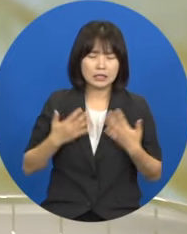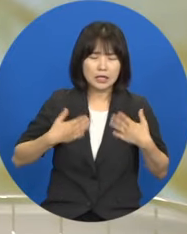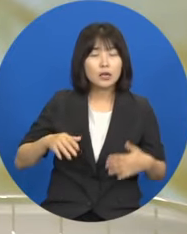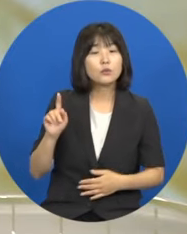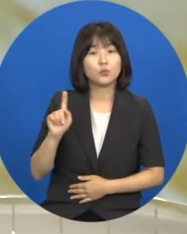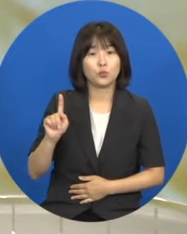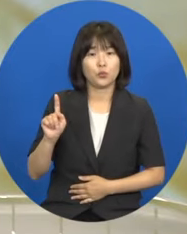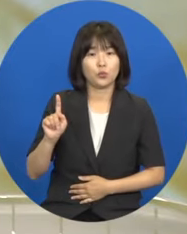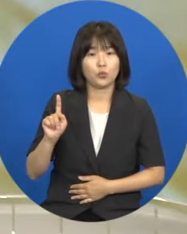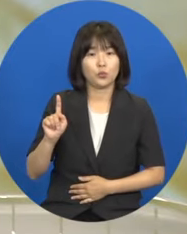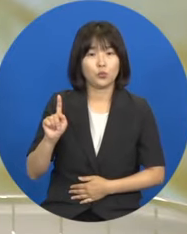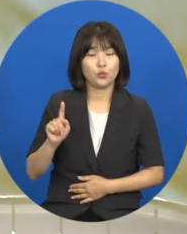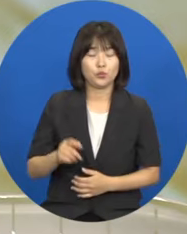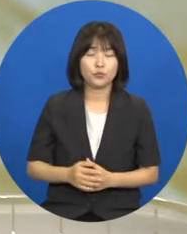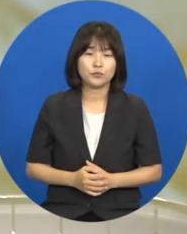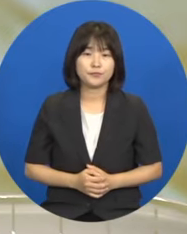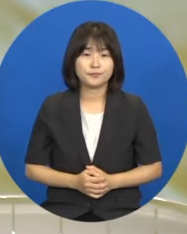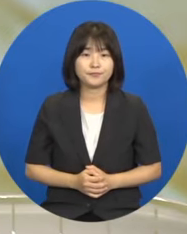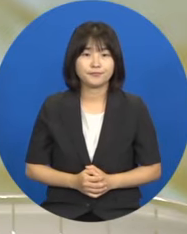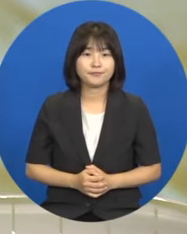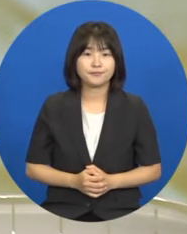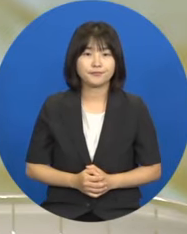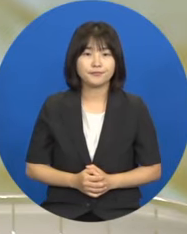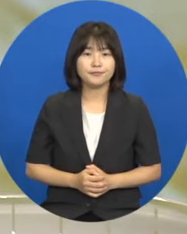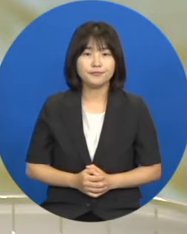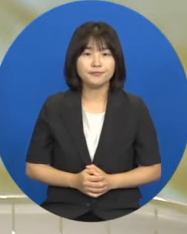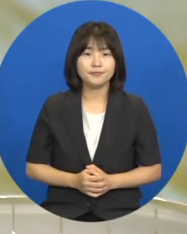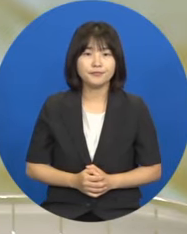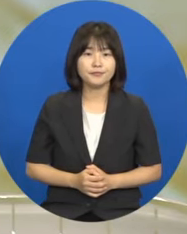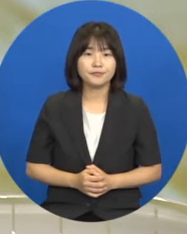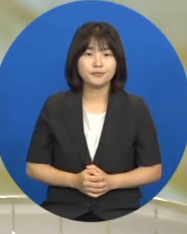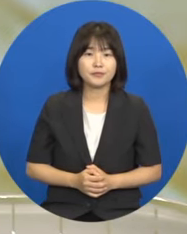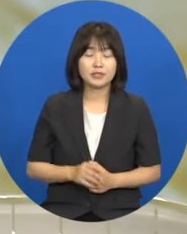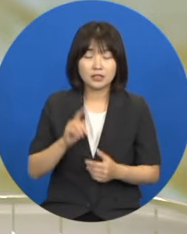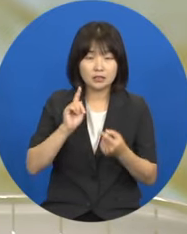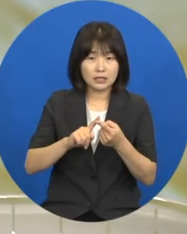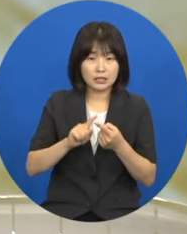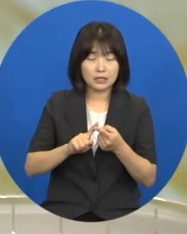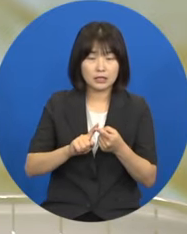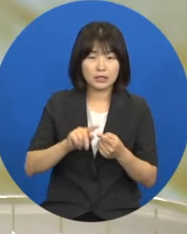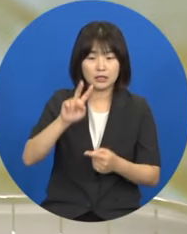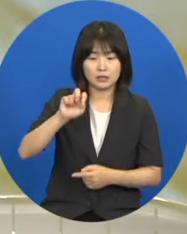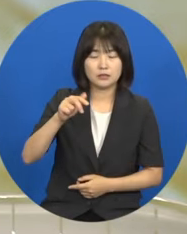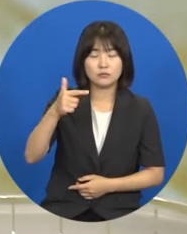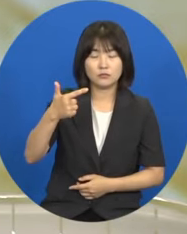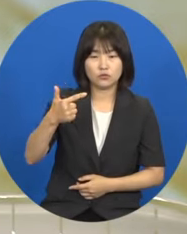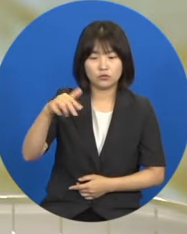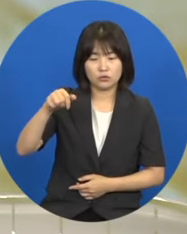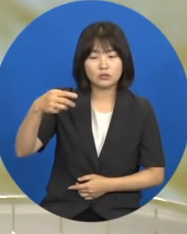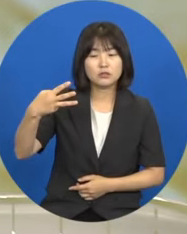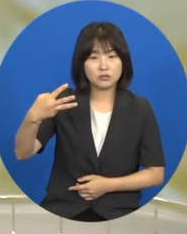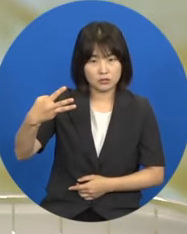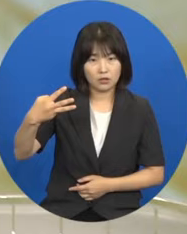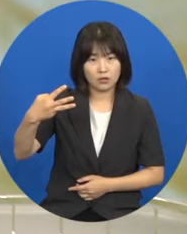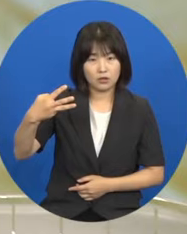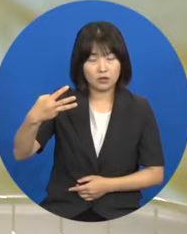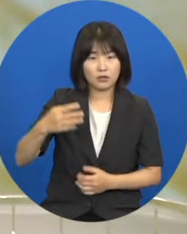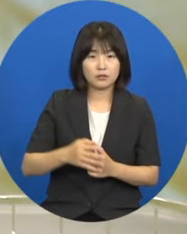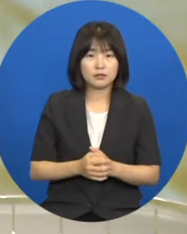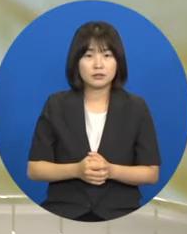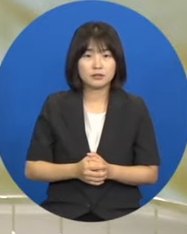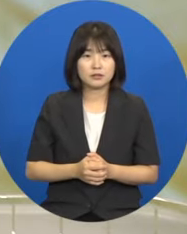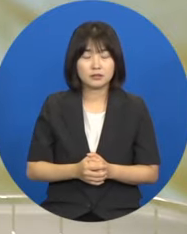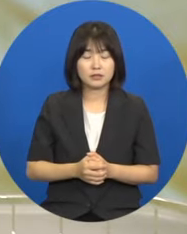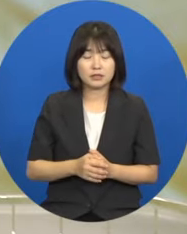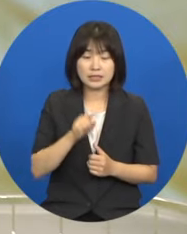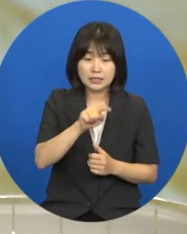약함일까요? 무엇이 약하다는 것일까요? 그 단서를 26절 처음에 등장하는 접속사